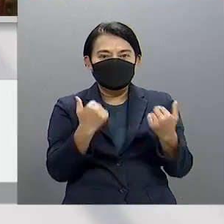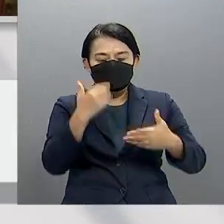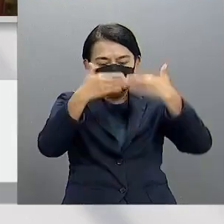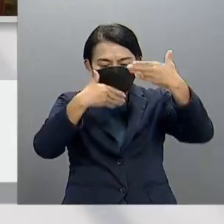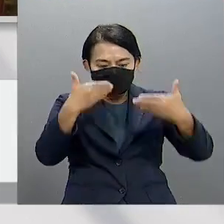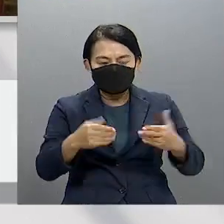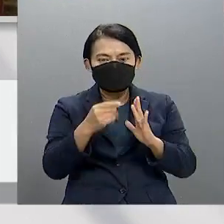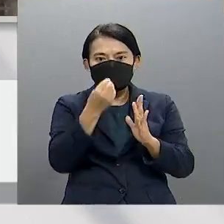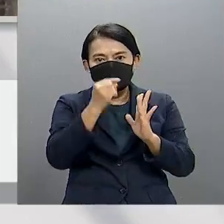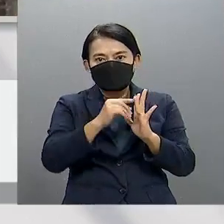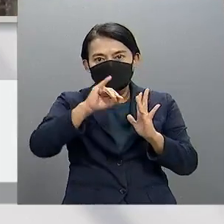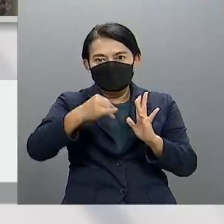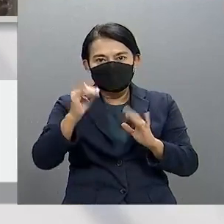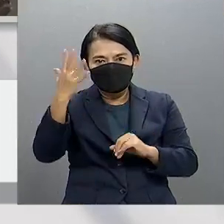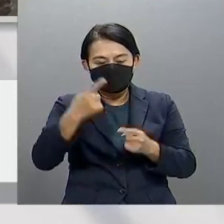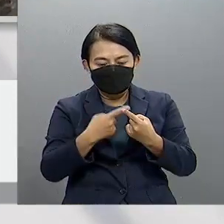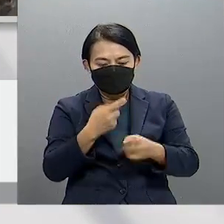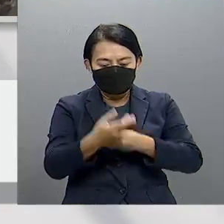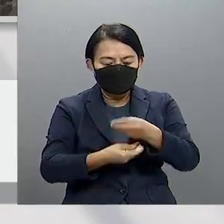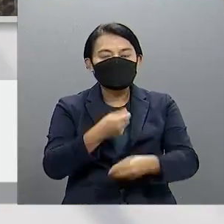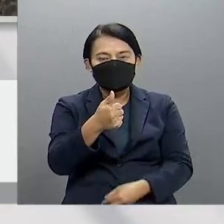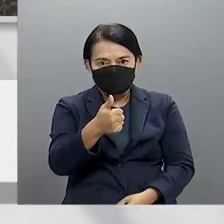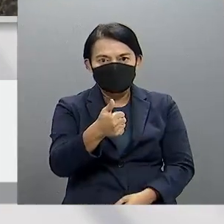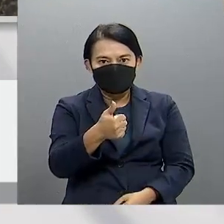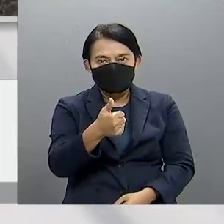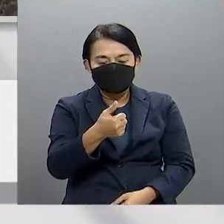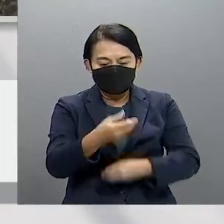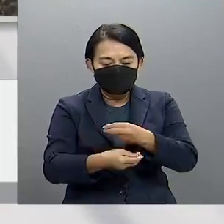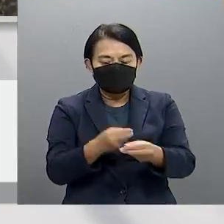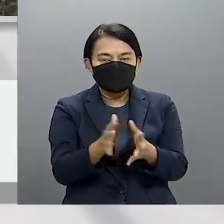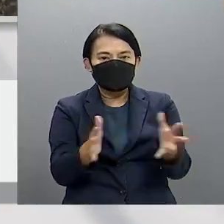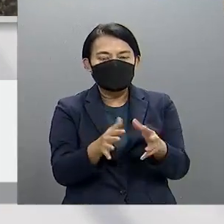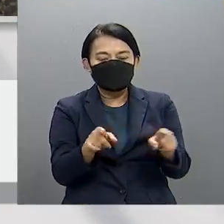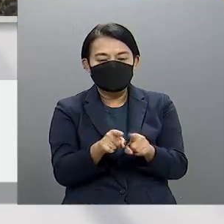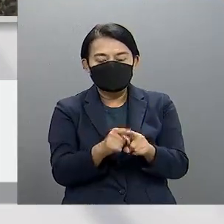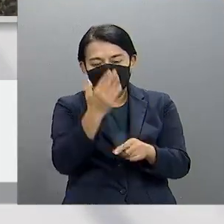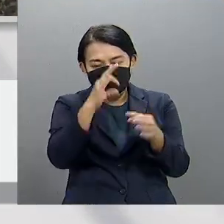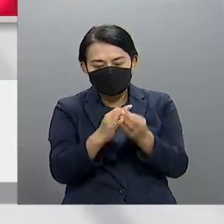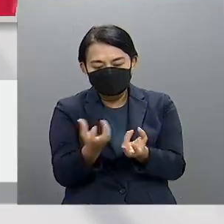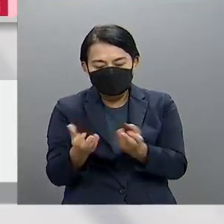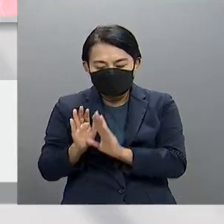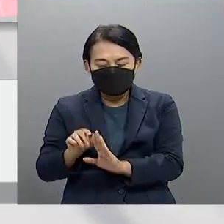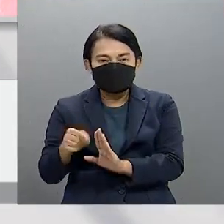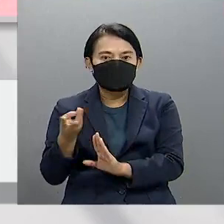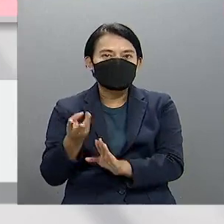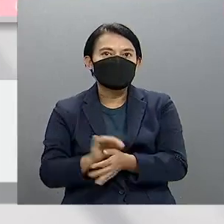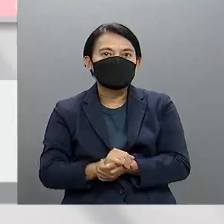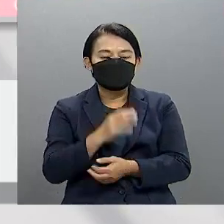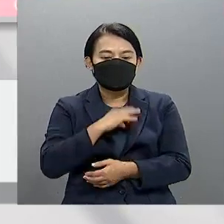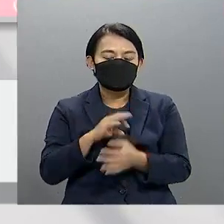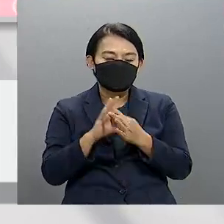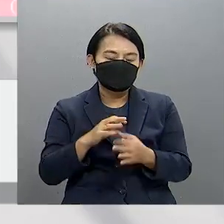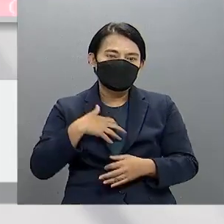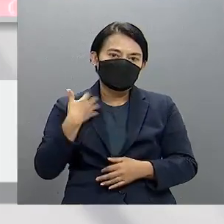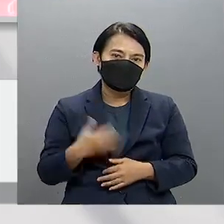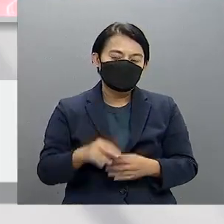ขายเนี่ยมันยังดีนะคะแล้วก็ขายไม่ทันด้วยที่ขายไม่ทันก็เพราะว่าสต๊อกของน้อยค่ะจากความกังวลเรื่องของเศรษฐกิจโควิด